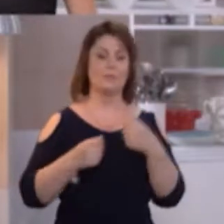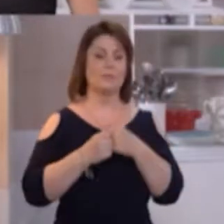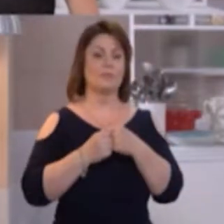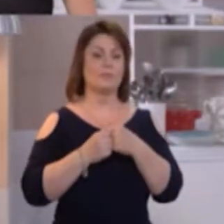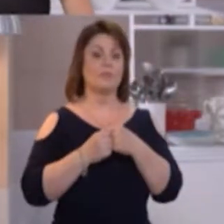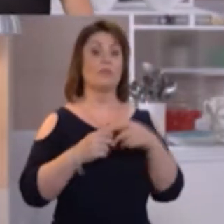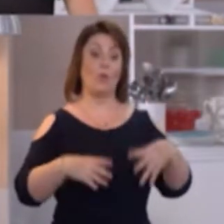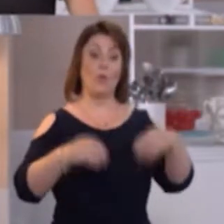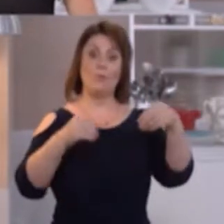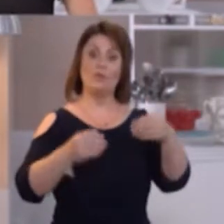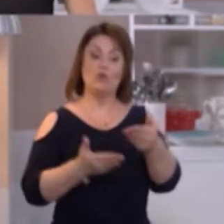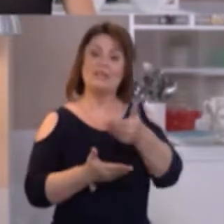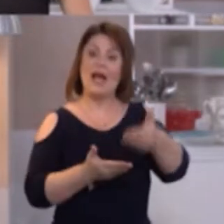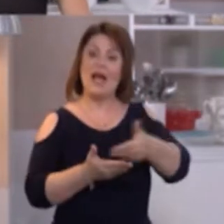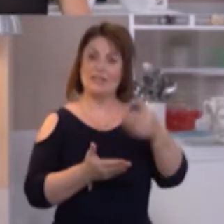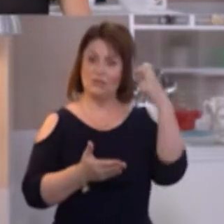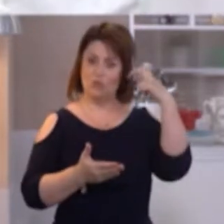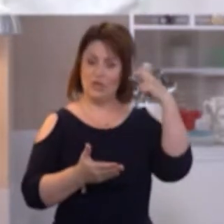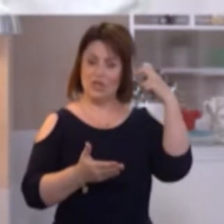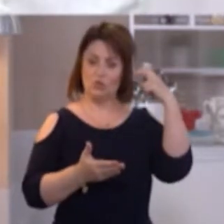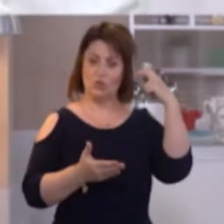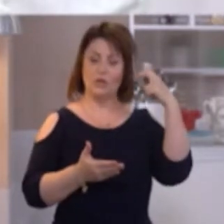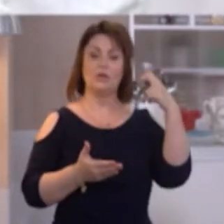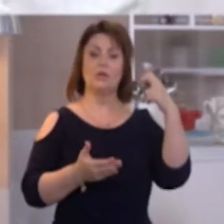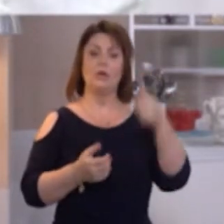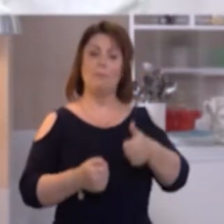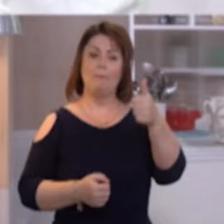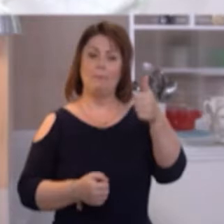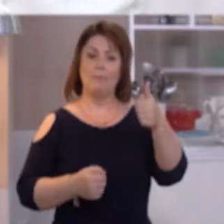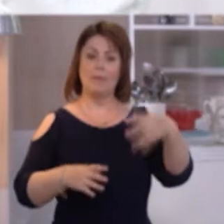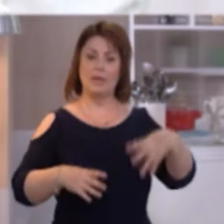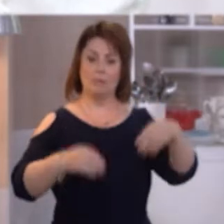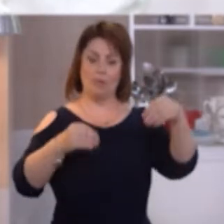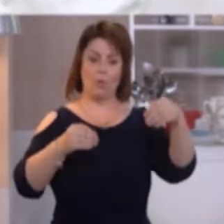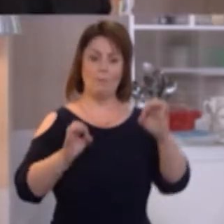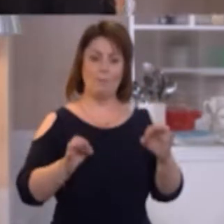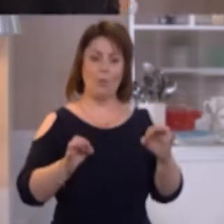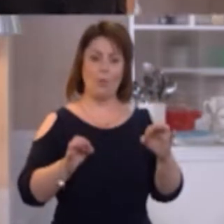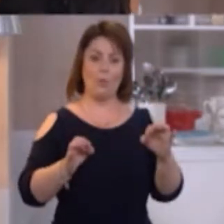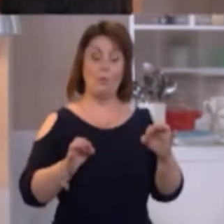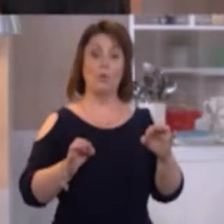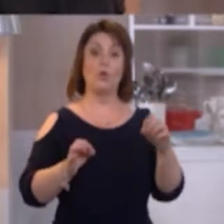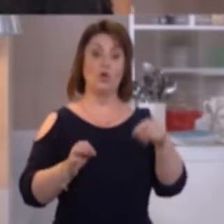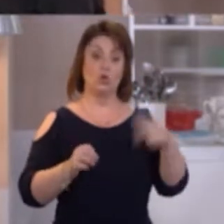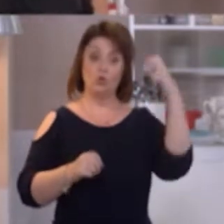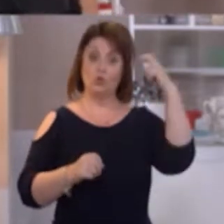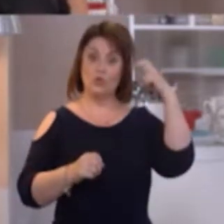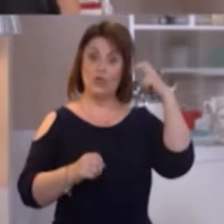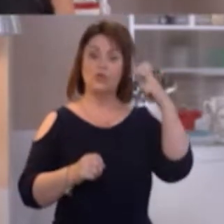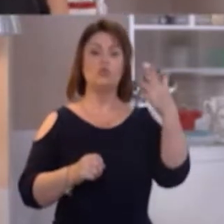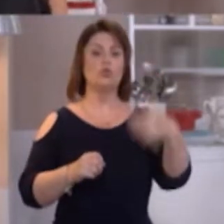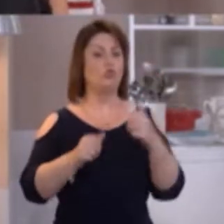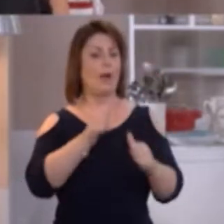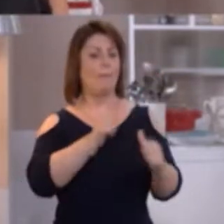con la salsa di ciliegie e andiamo a mettere semplicemente le ciliegie, che abbiamo già